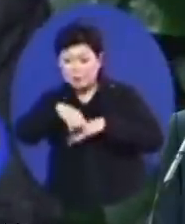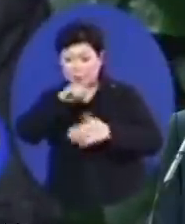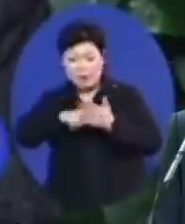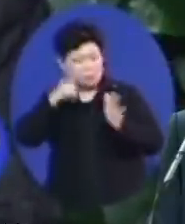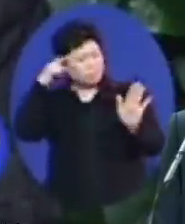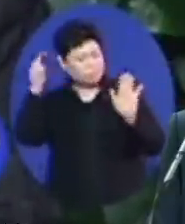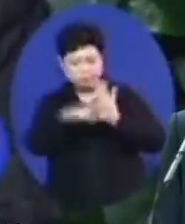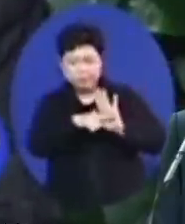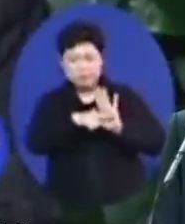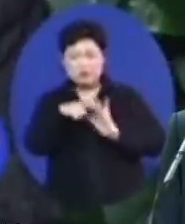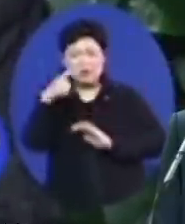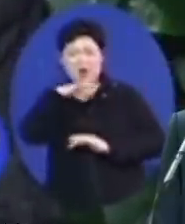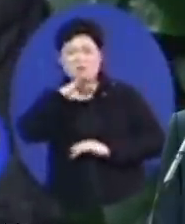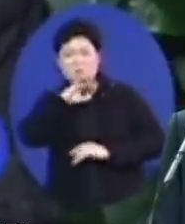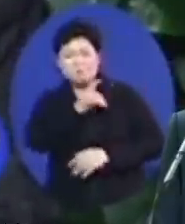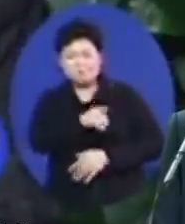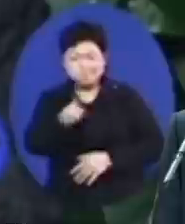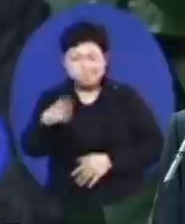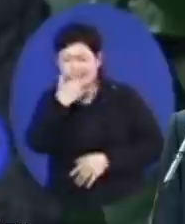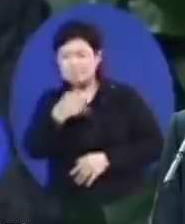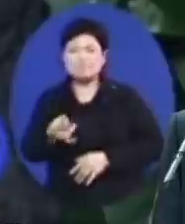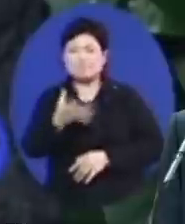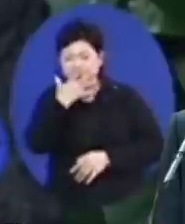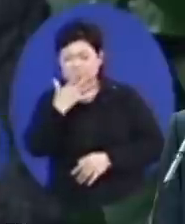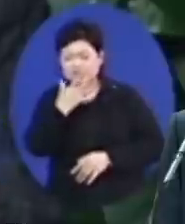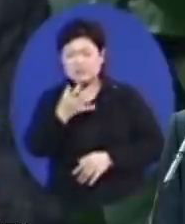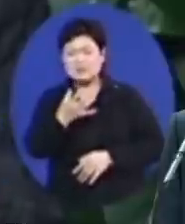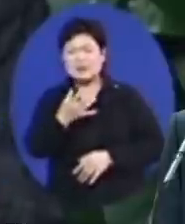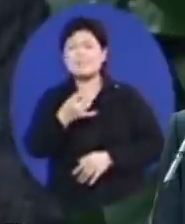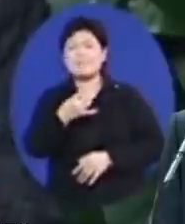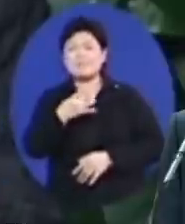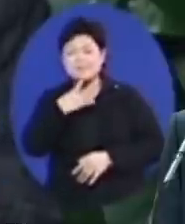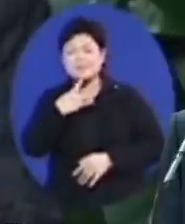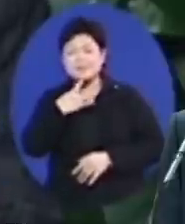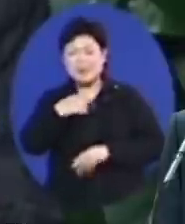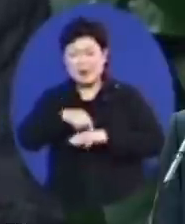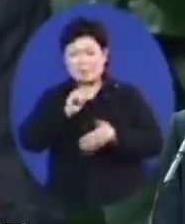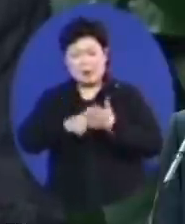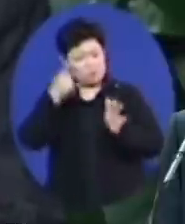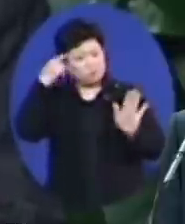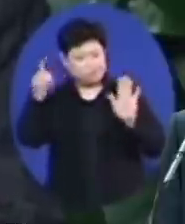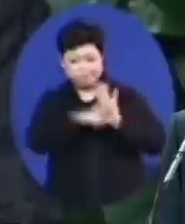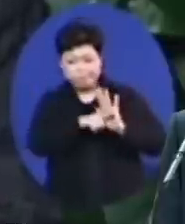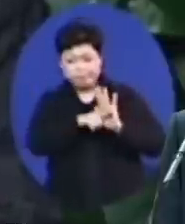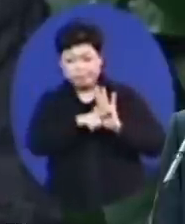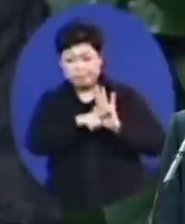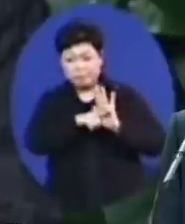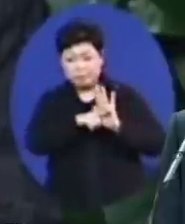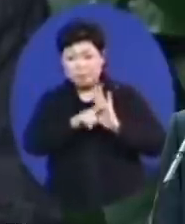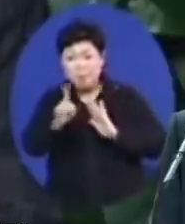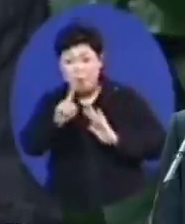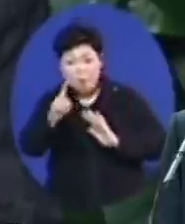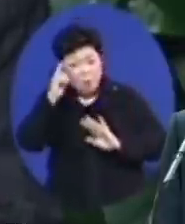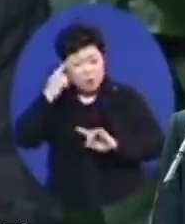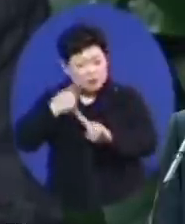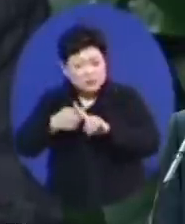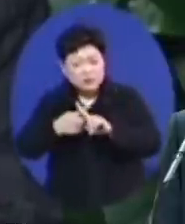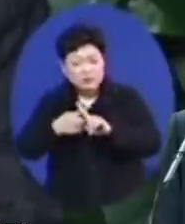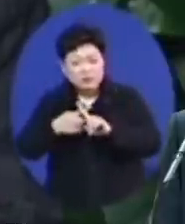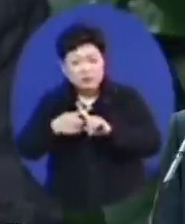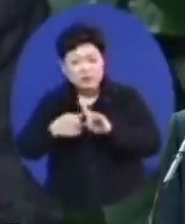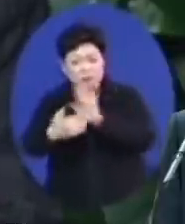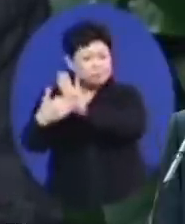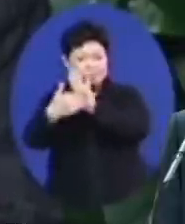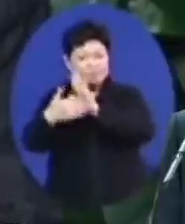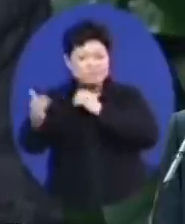되고 원망과 불평과 불행이 찾아옵니다. 마음이 부정적인 곳에 긍정적인 것이 들어오지 못하기 때문에 내가 마음이